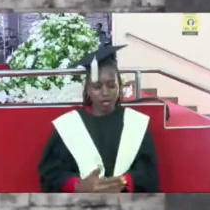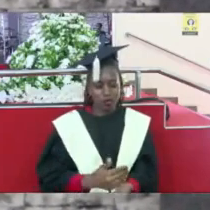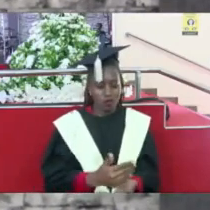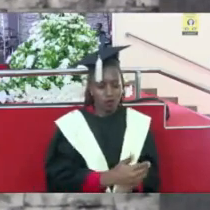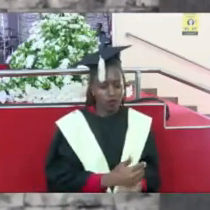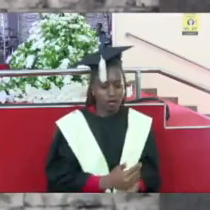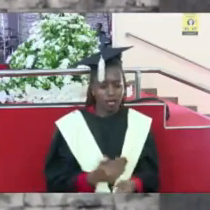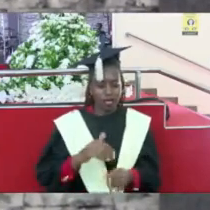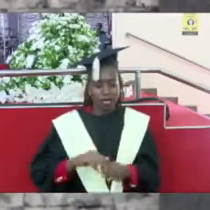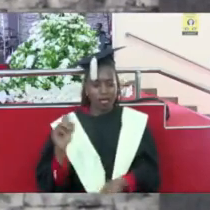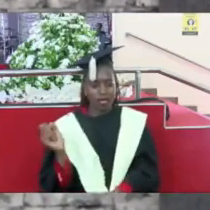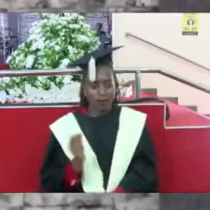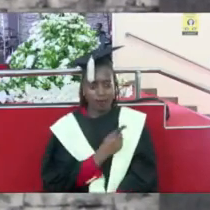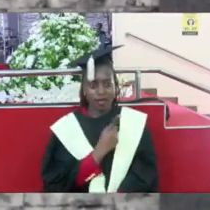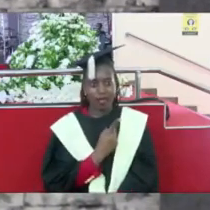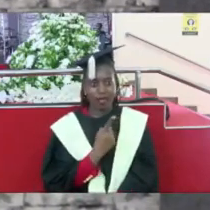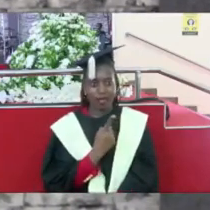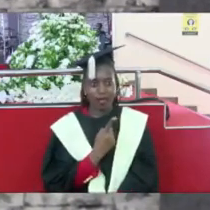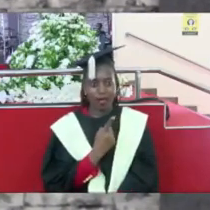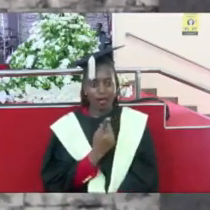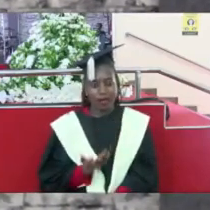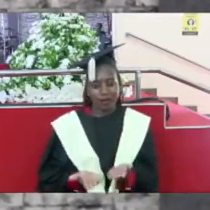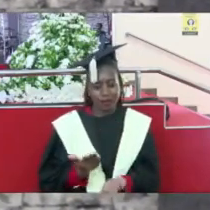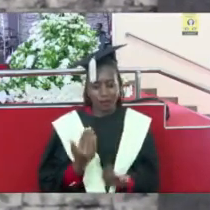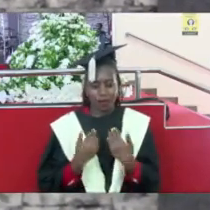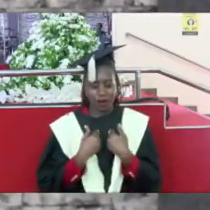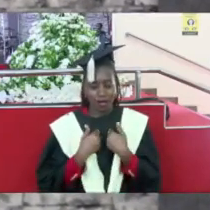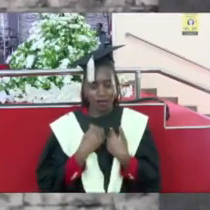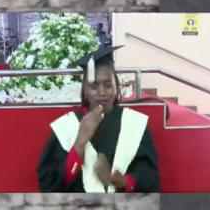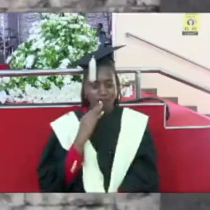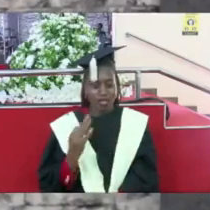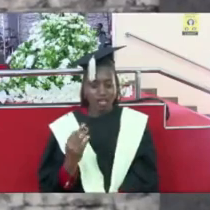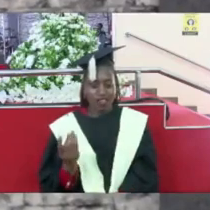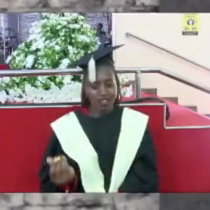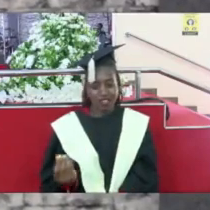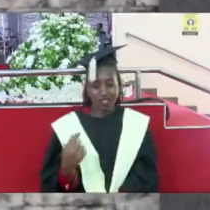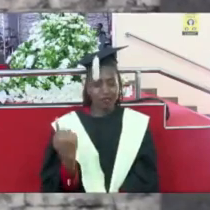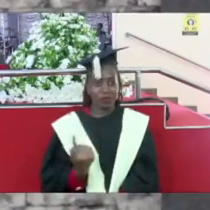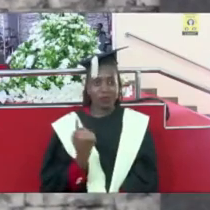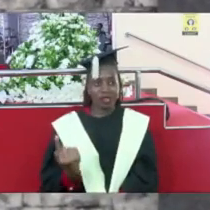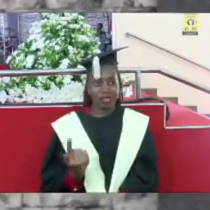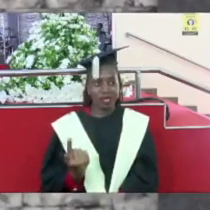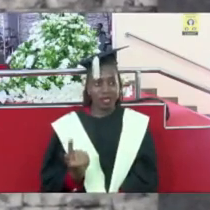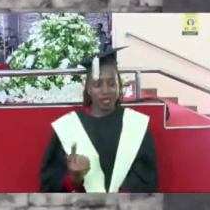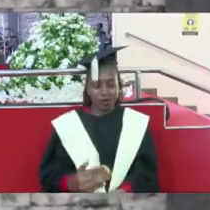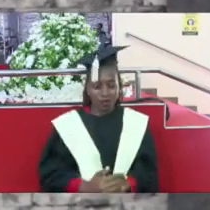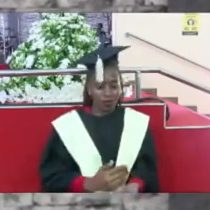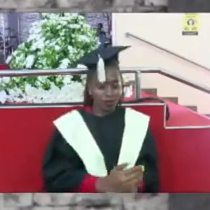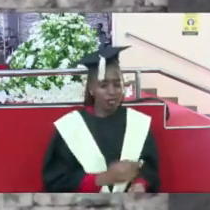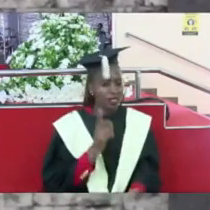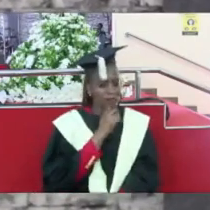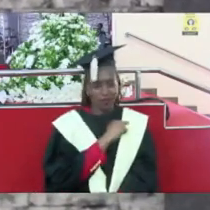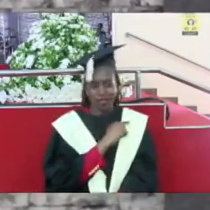Yani Jumapili moja huko na kama 300. Na sasa hiyo ametoa tithe. And the tithe has been given. Mapeni ndio